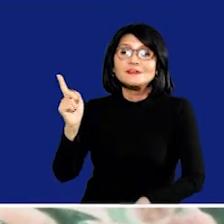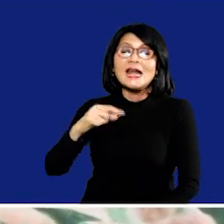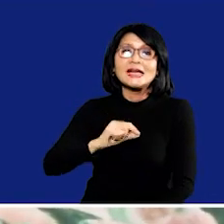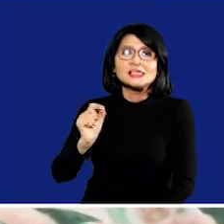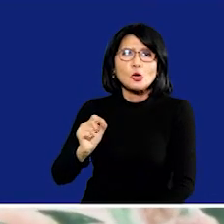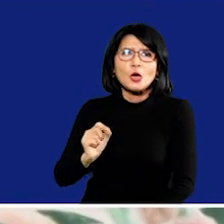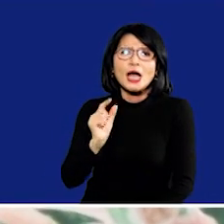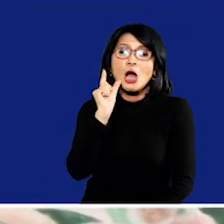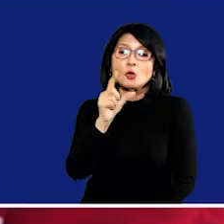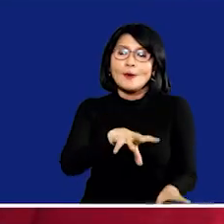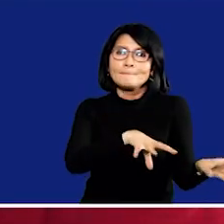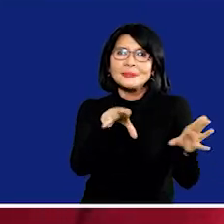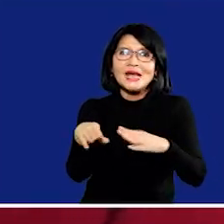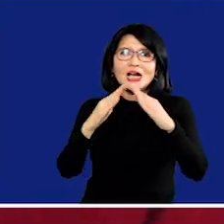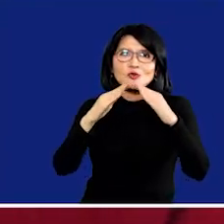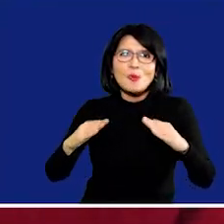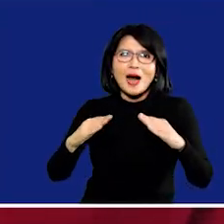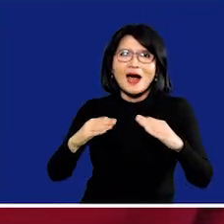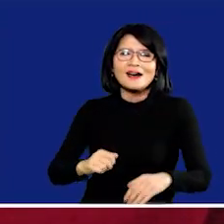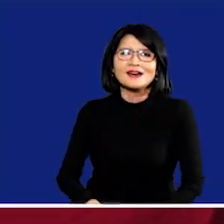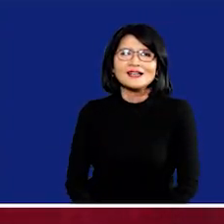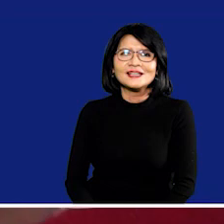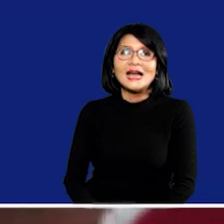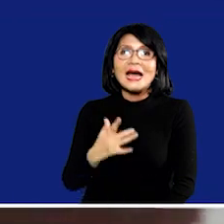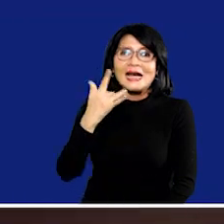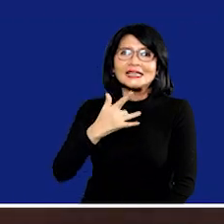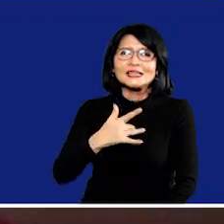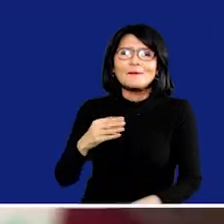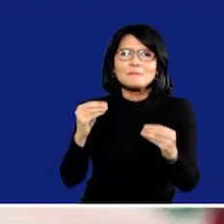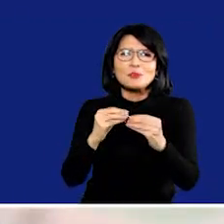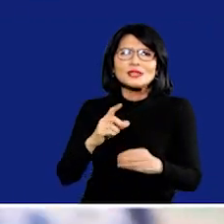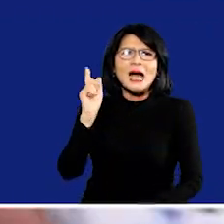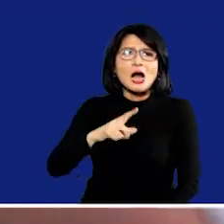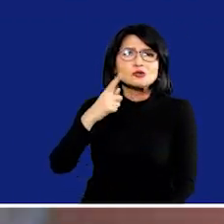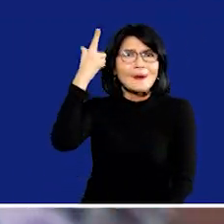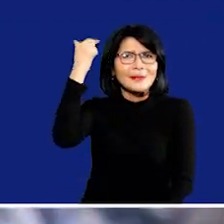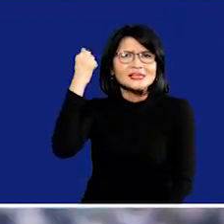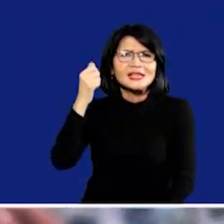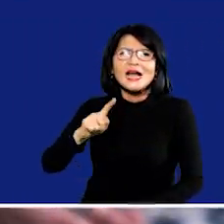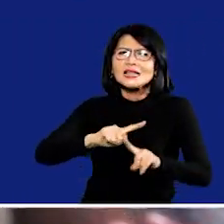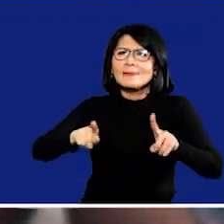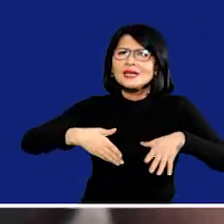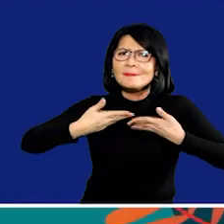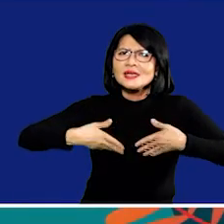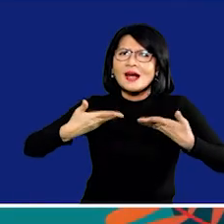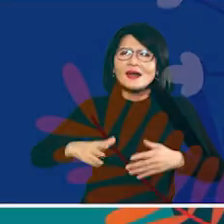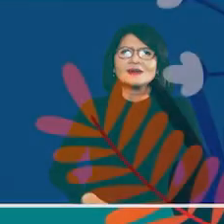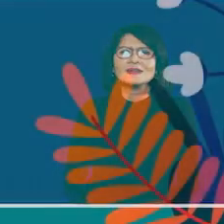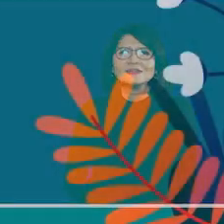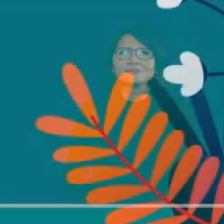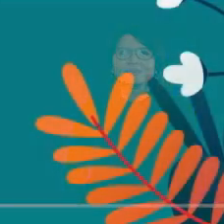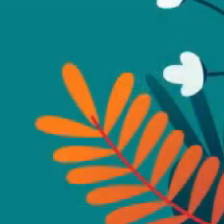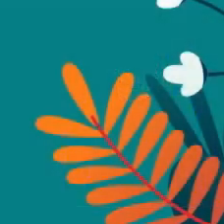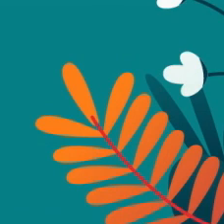dari sekolah itu untuk dipindahkan ke rumah. Nah, cara sederhananya adalah tetap membuat mereka belajar, tapi dengan cara yang menyenangkan.